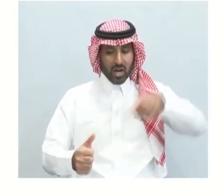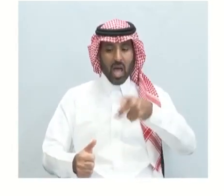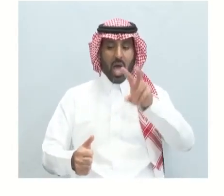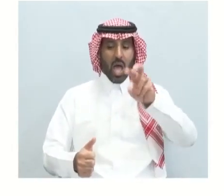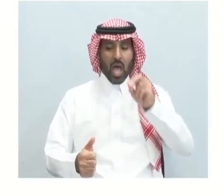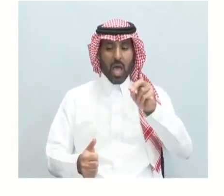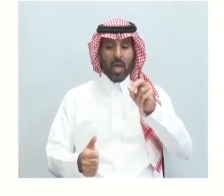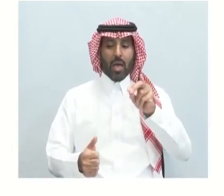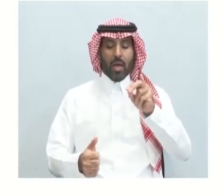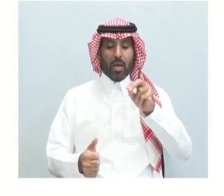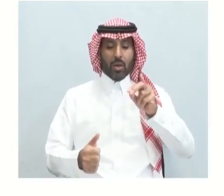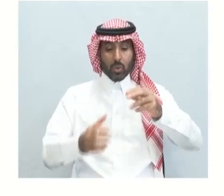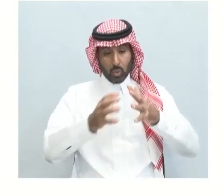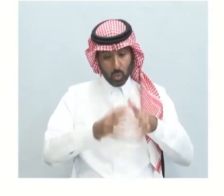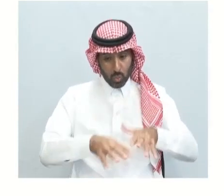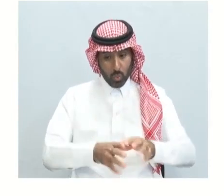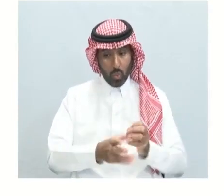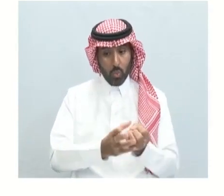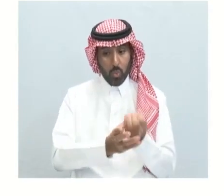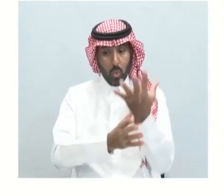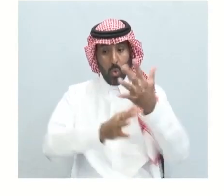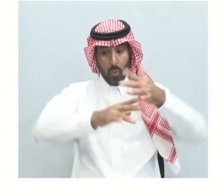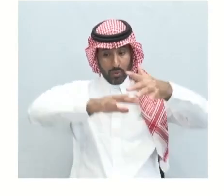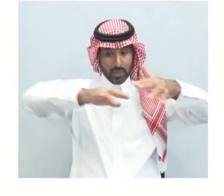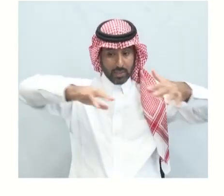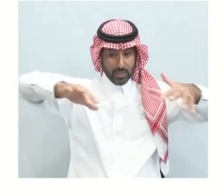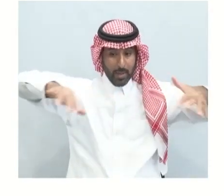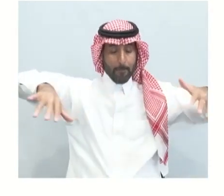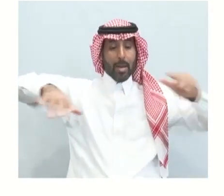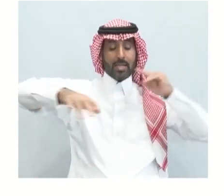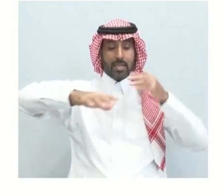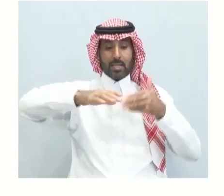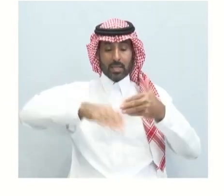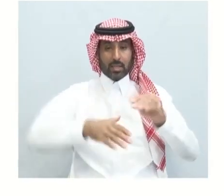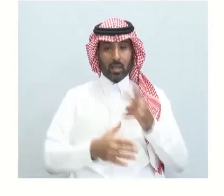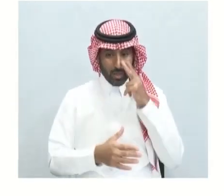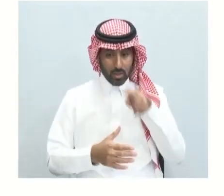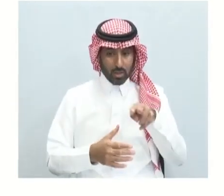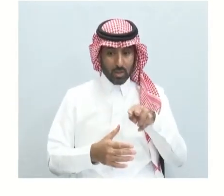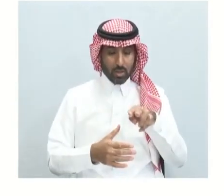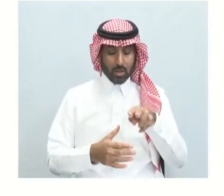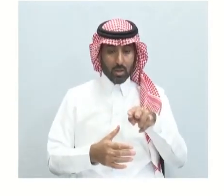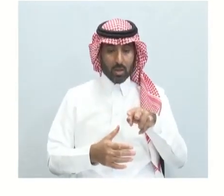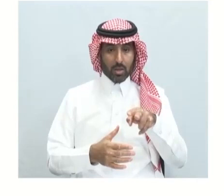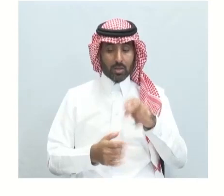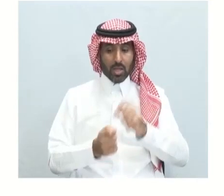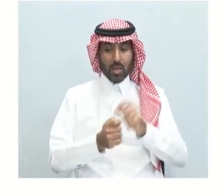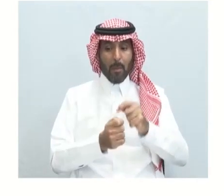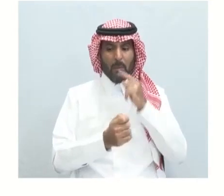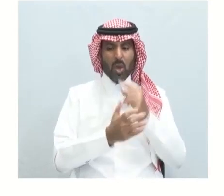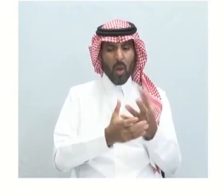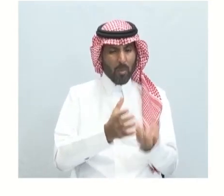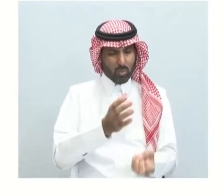عن طفوح هذه الطفوح بازلتيه تكونت من حمم